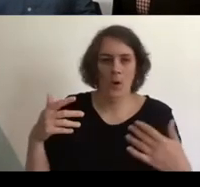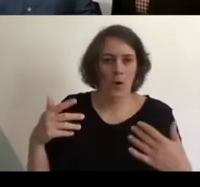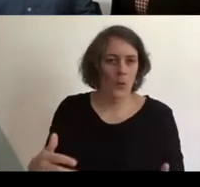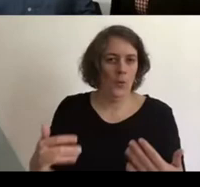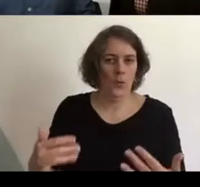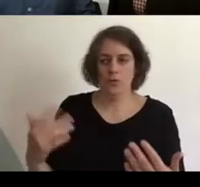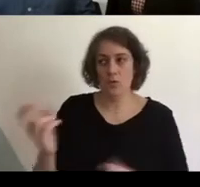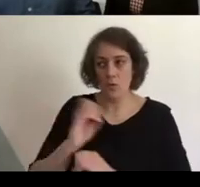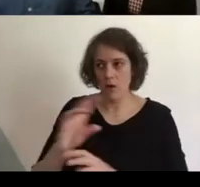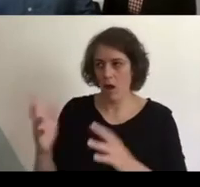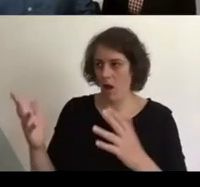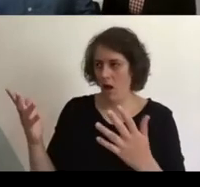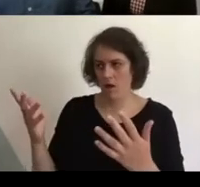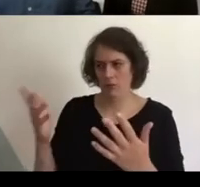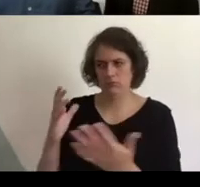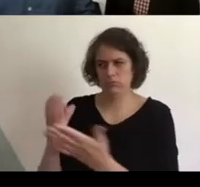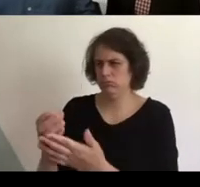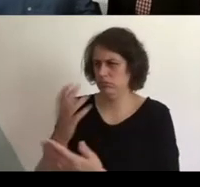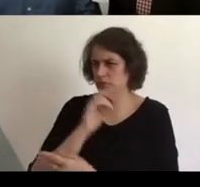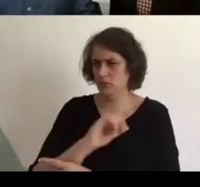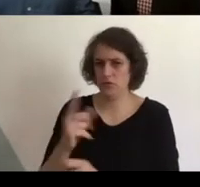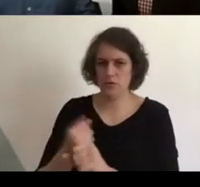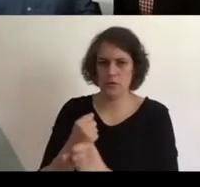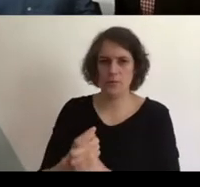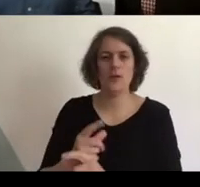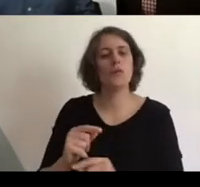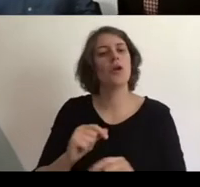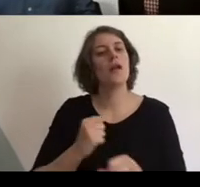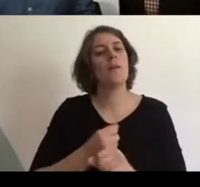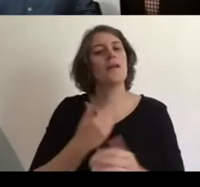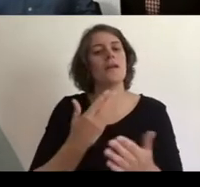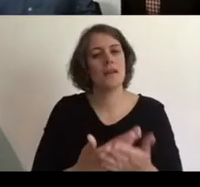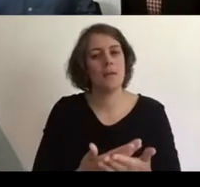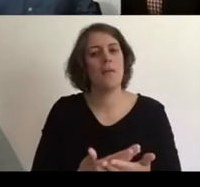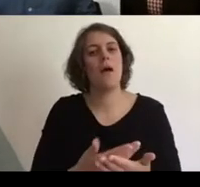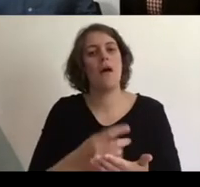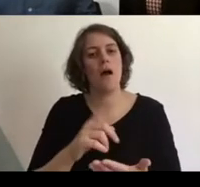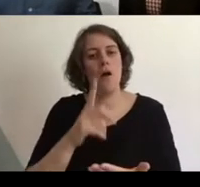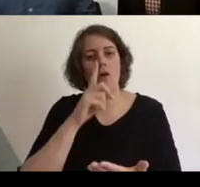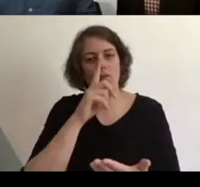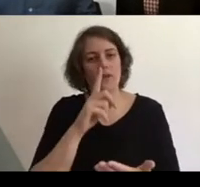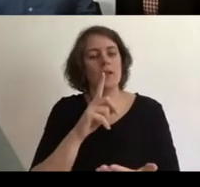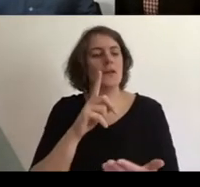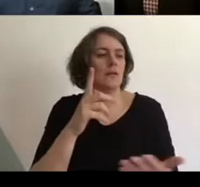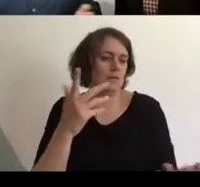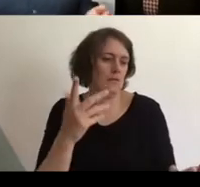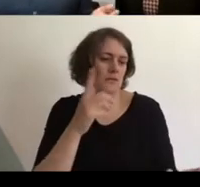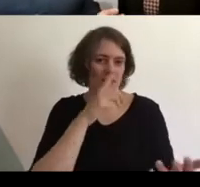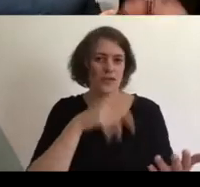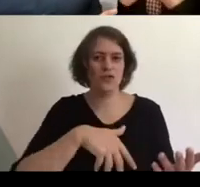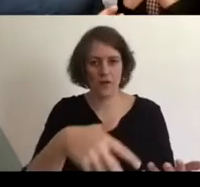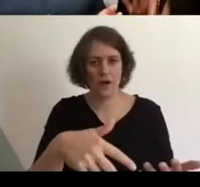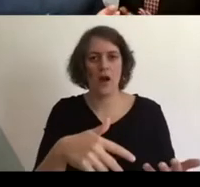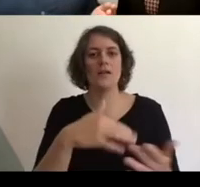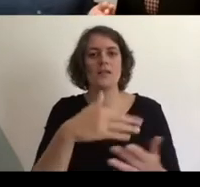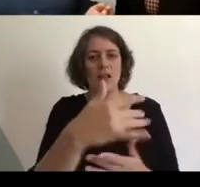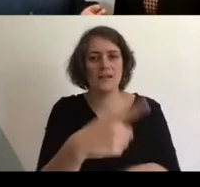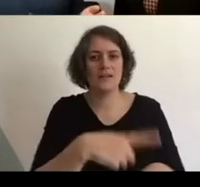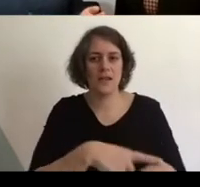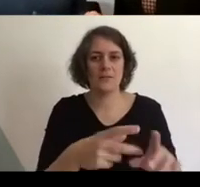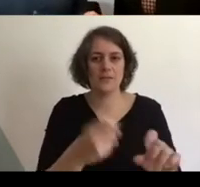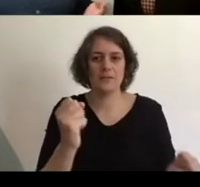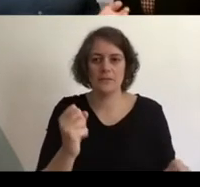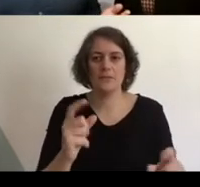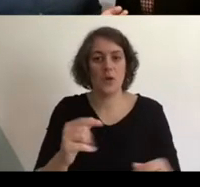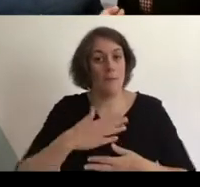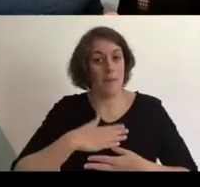die Arbeitgeber, denen man ausfällt, wenn man schwanger sein sollte. Nichtsdestotrotz aber dann ist doch es mein Körper und meine